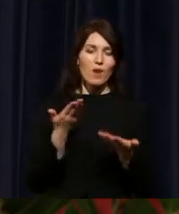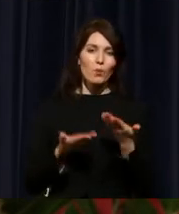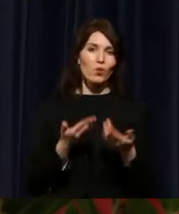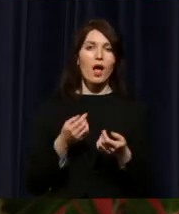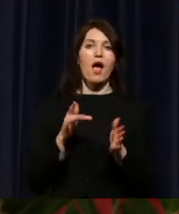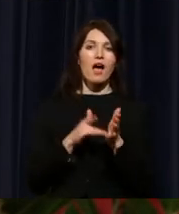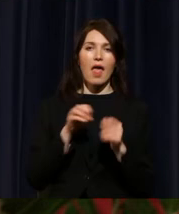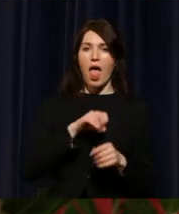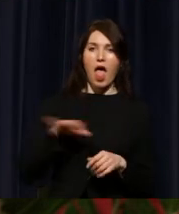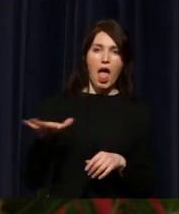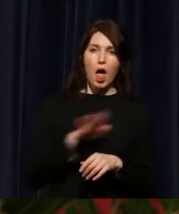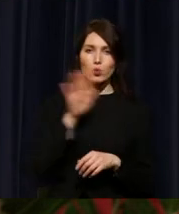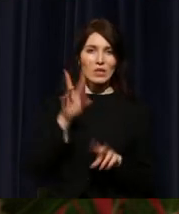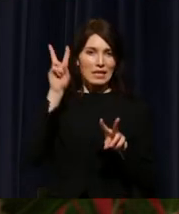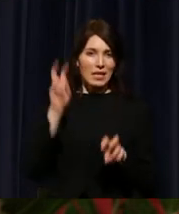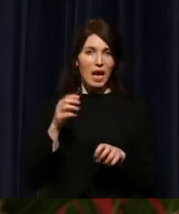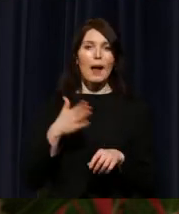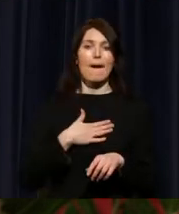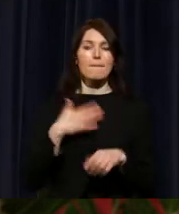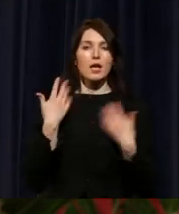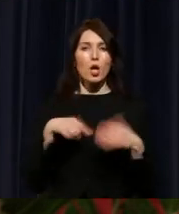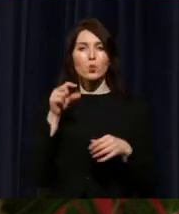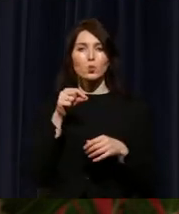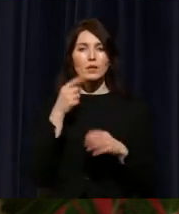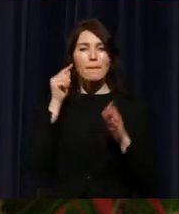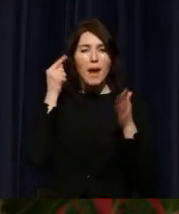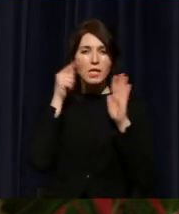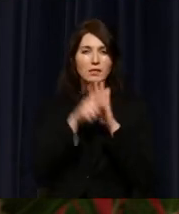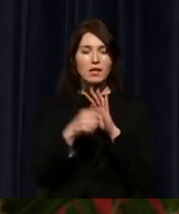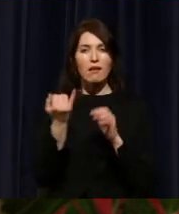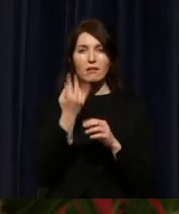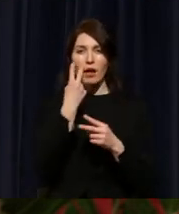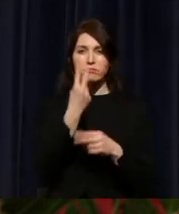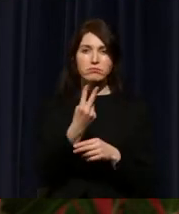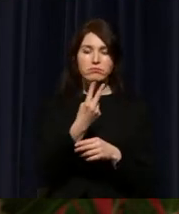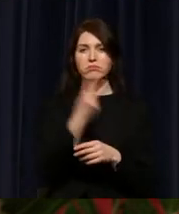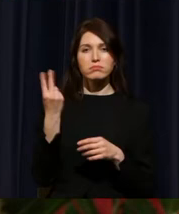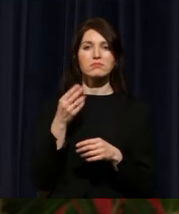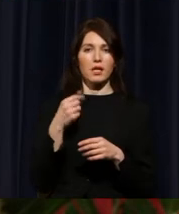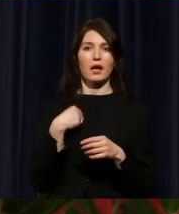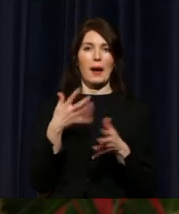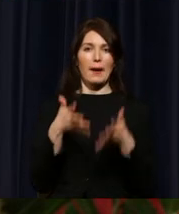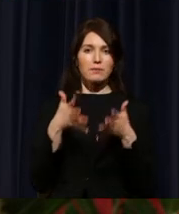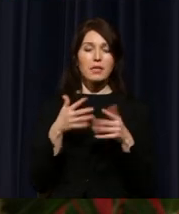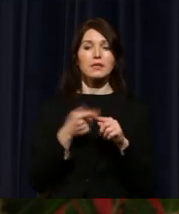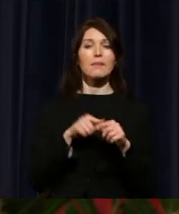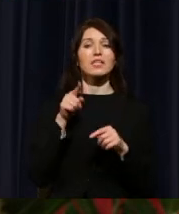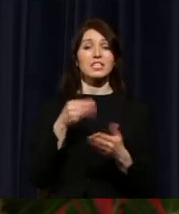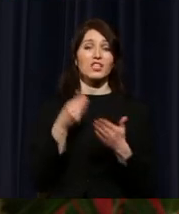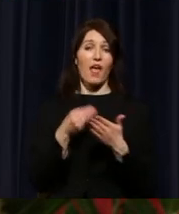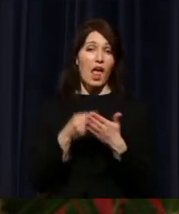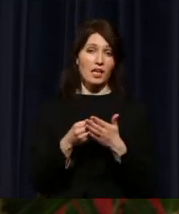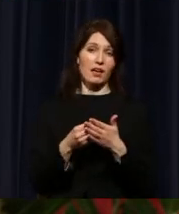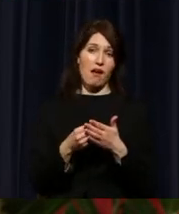ēnu dienas vai kaut kas tamlīdzīgs, kur man jau bišķi ir tāds padziļinātāks tas iespējas, jo tas ir tāds